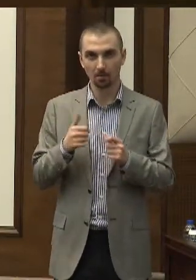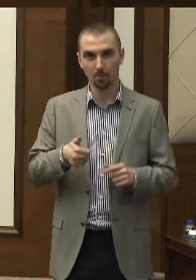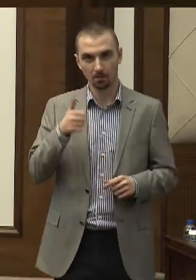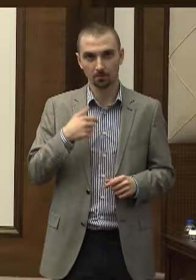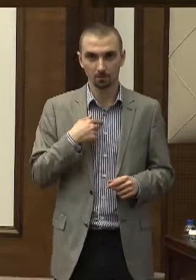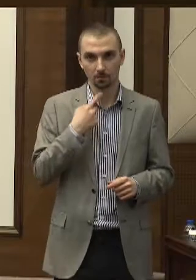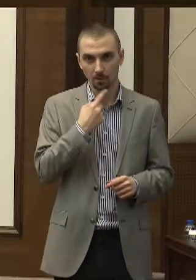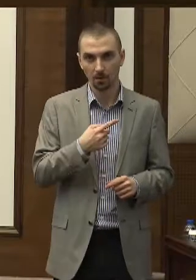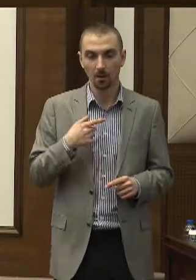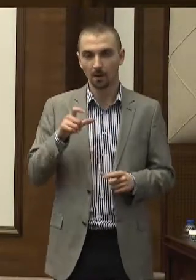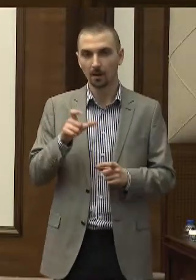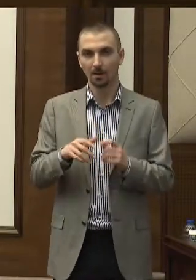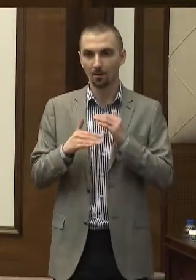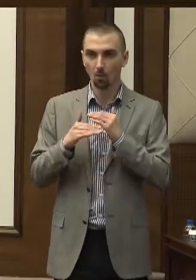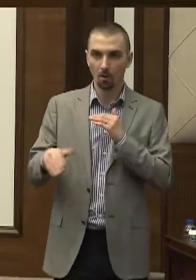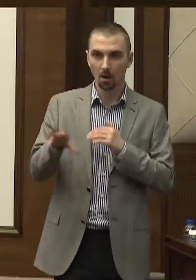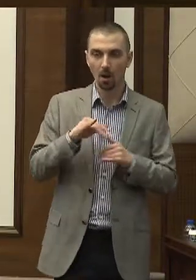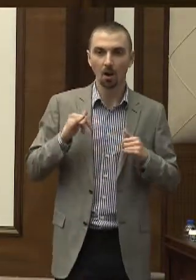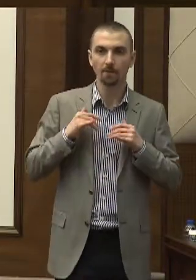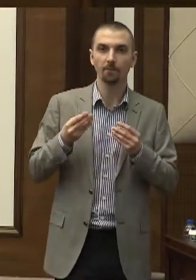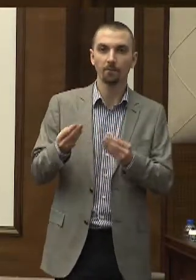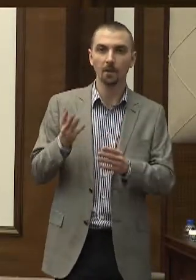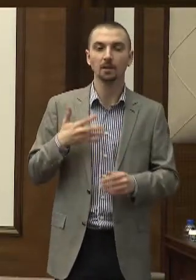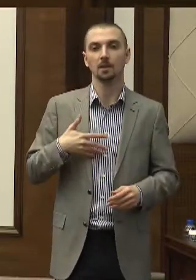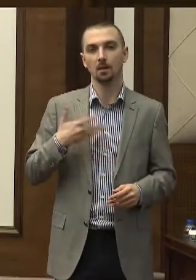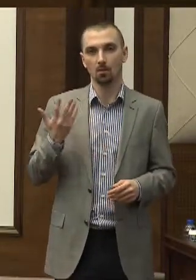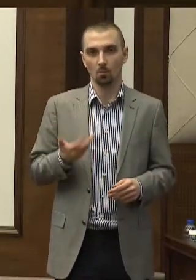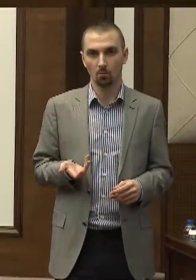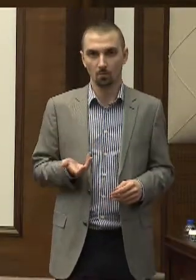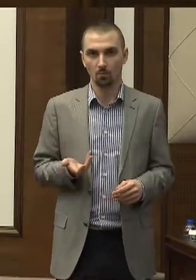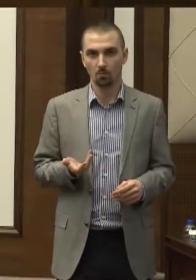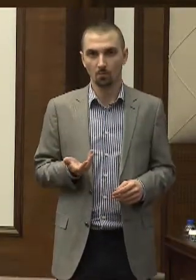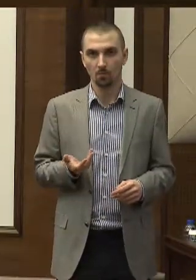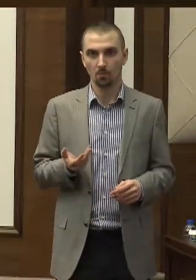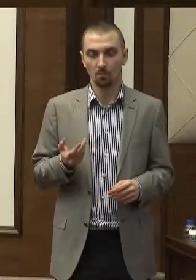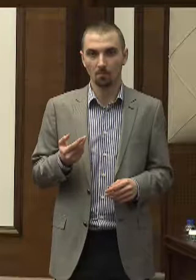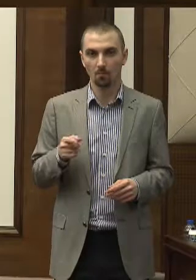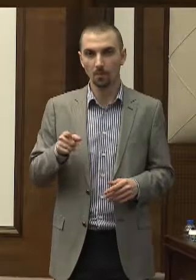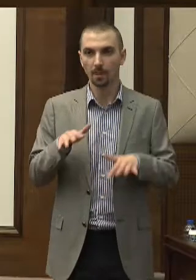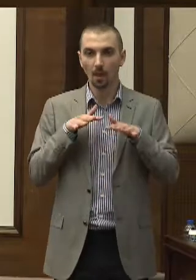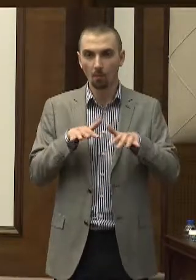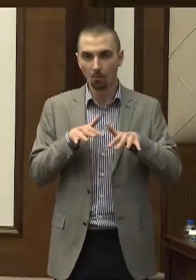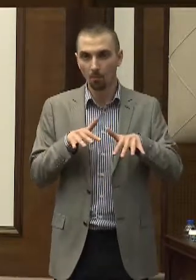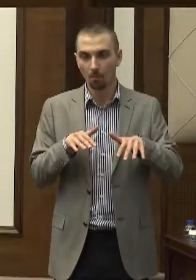biz halkı rahatsız etmeyecek Karaağaç Köyü'nün arka yamacında depolama sahamızda